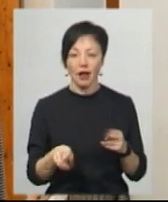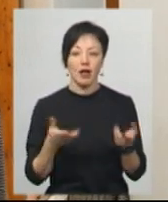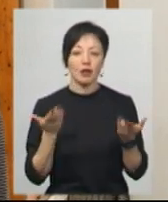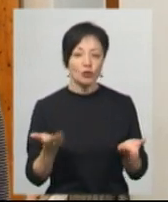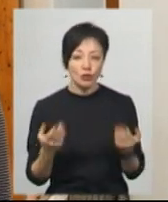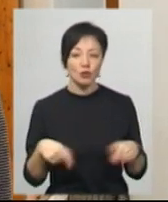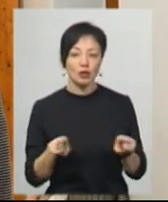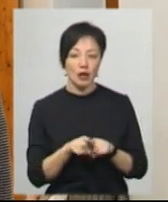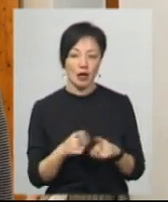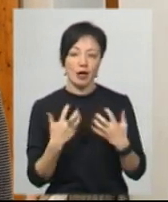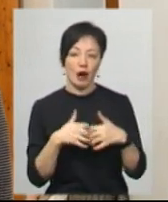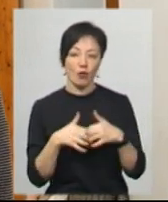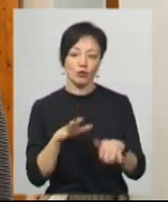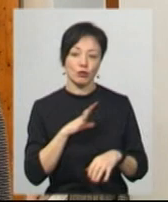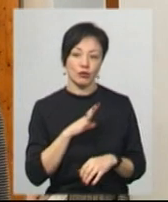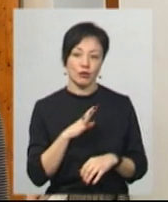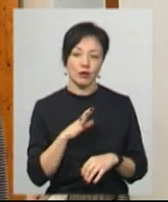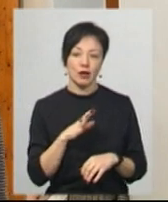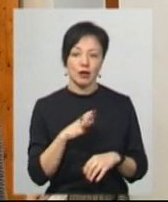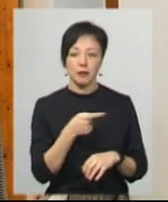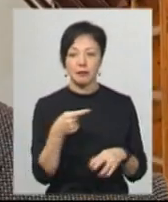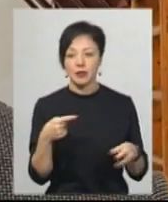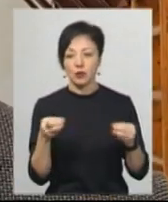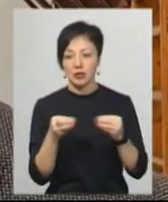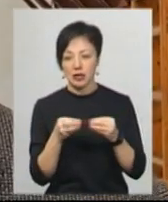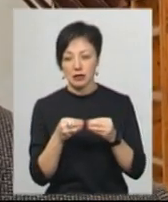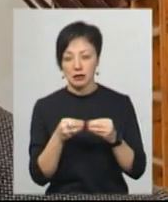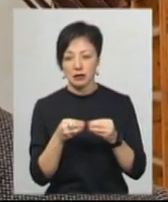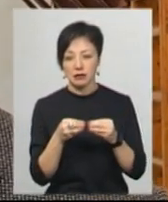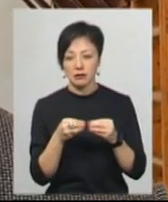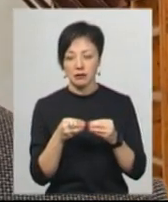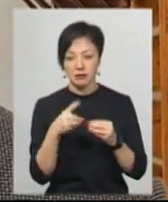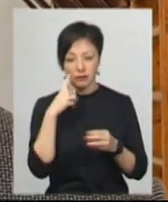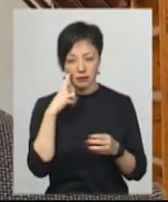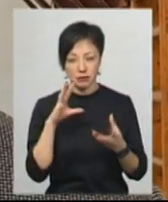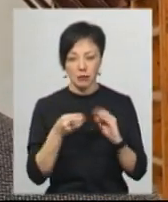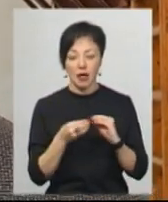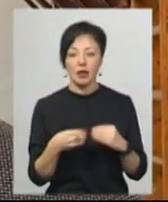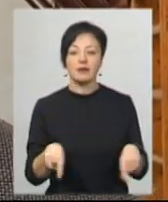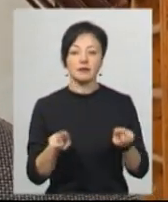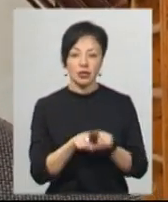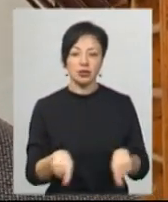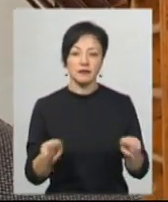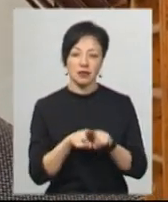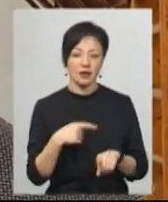ось такий рахунок був, так, мінус 10. І все ж таки я